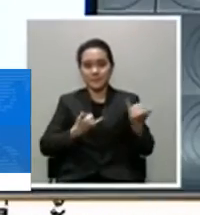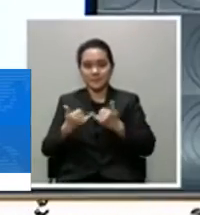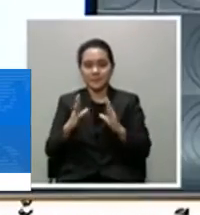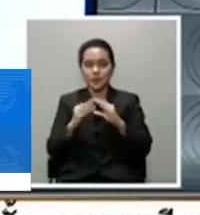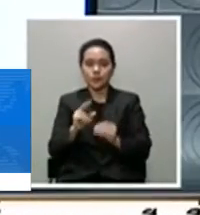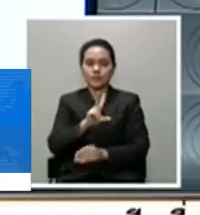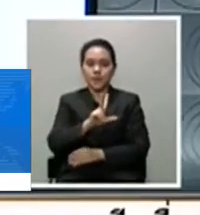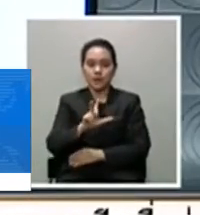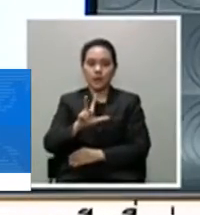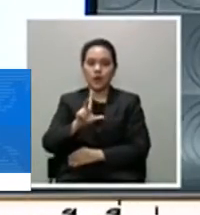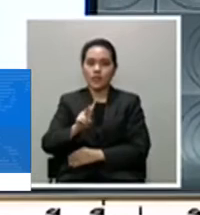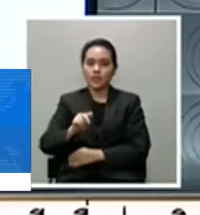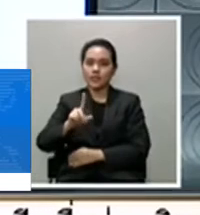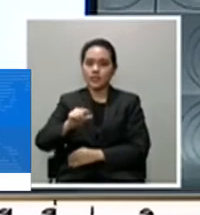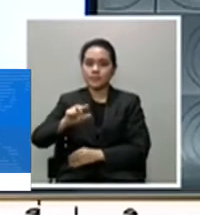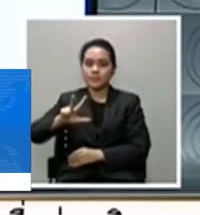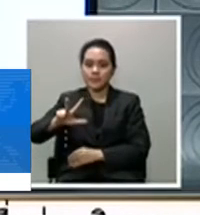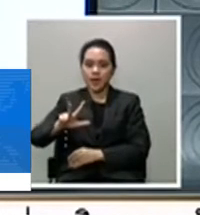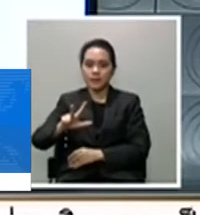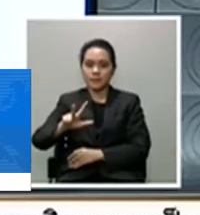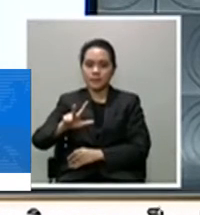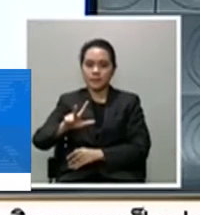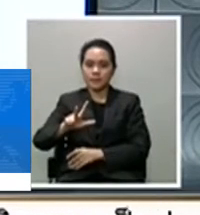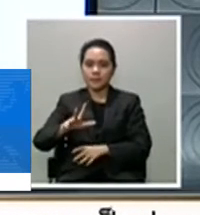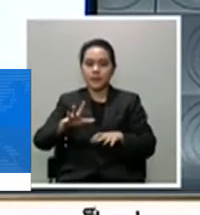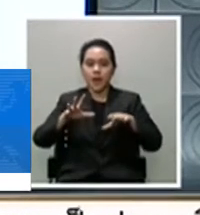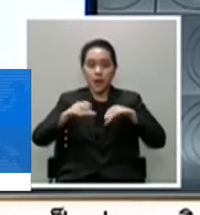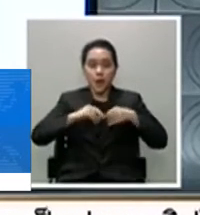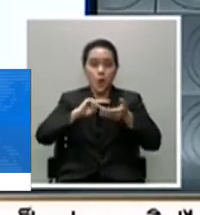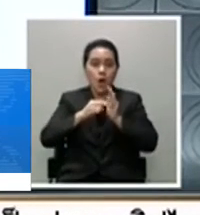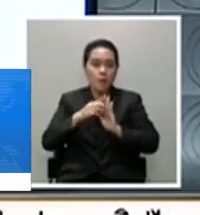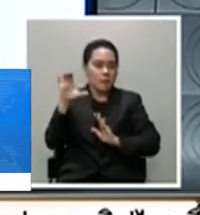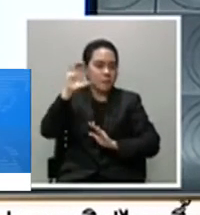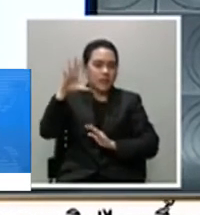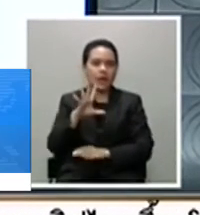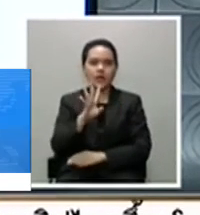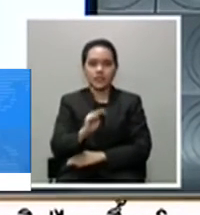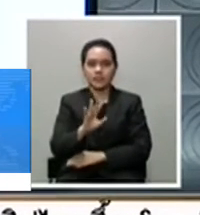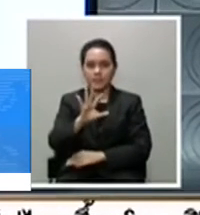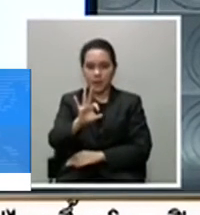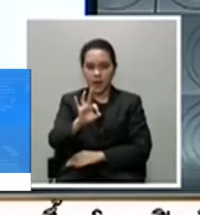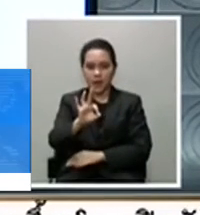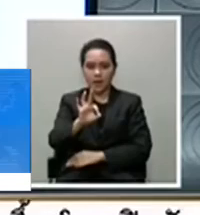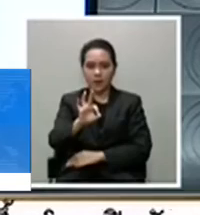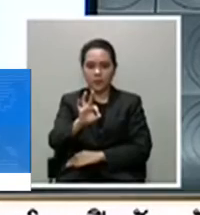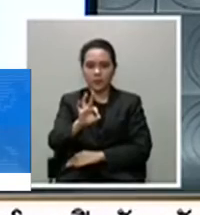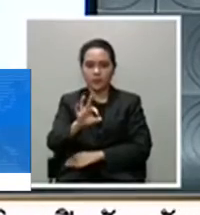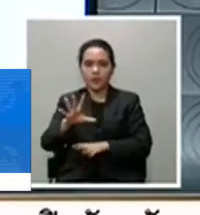เสียงและเป็นเสียงที่มากกว่าพลเอกประยุทธ์จันทร์โอชานายกรัฐมนตรีที่ได้คะแนนไว้วางใจ